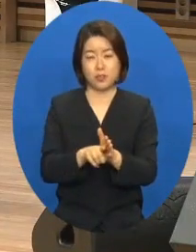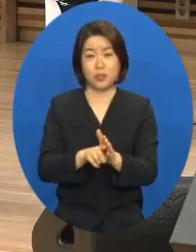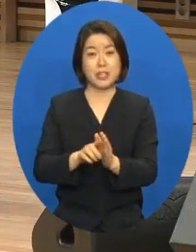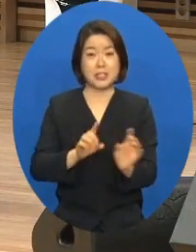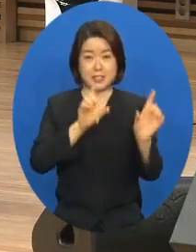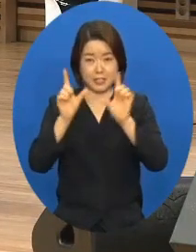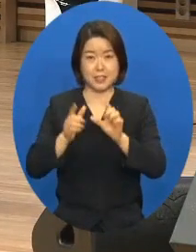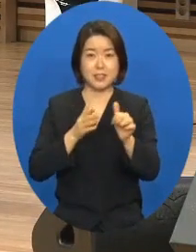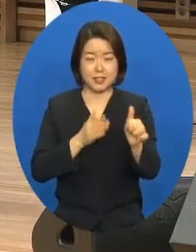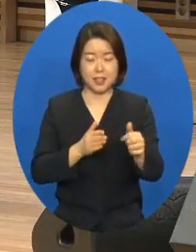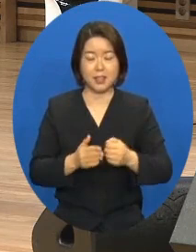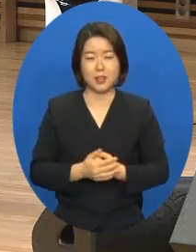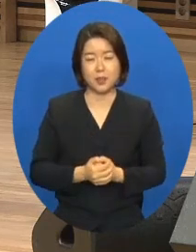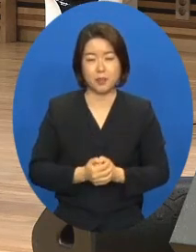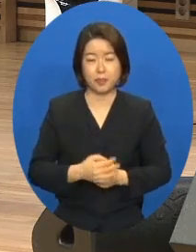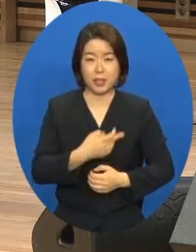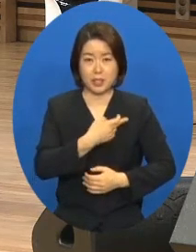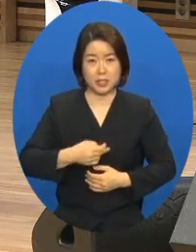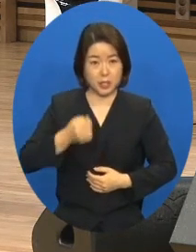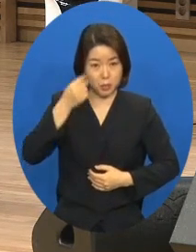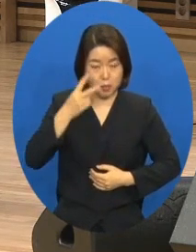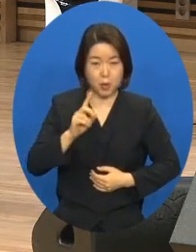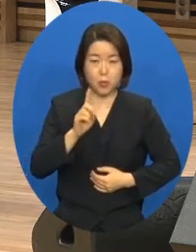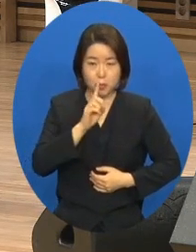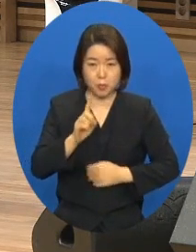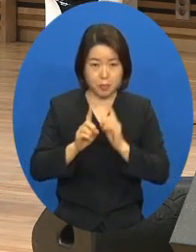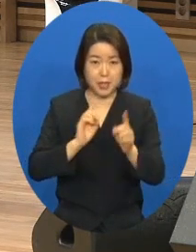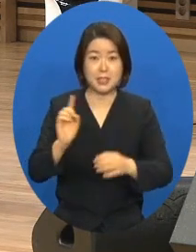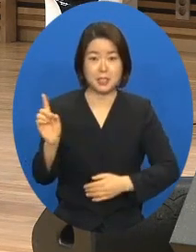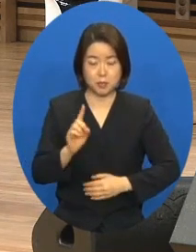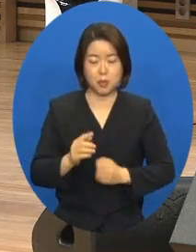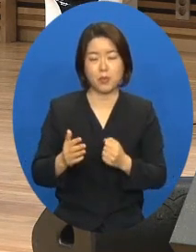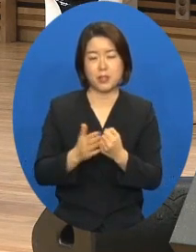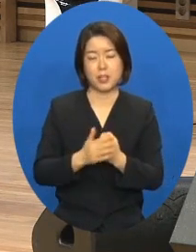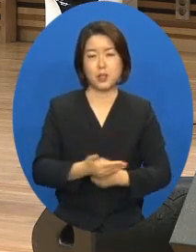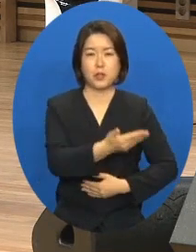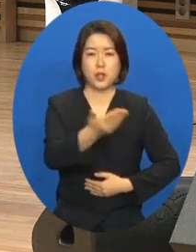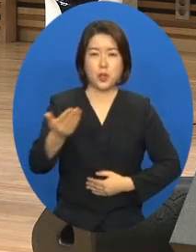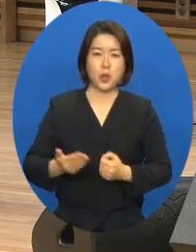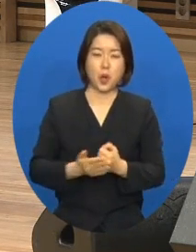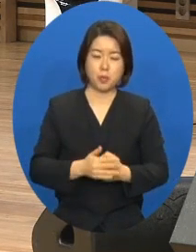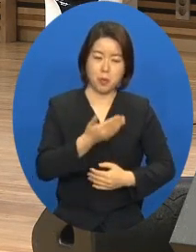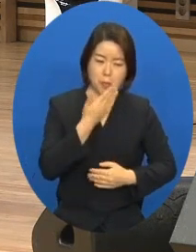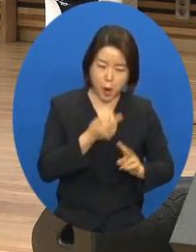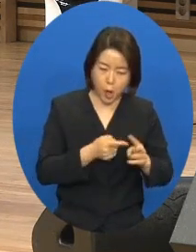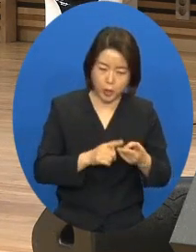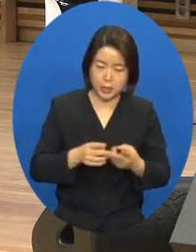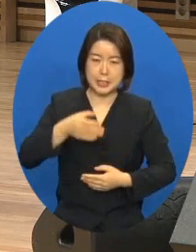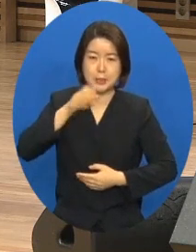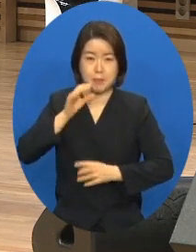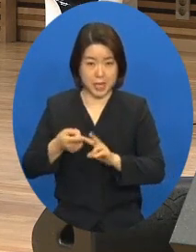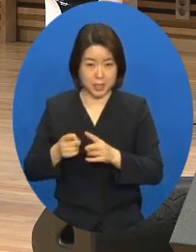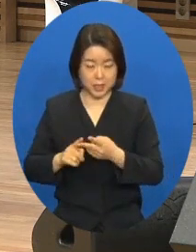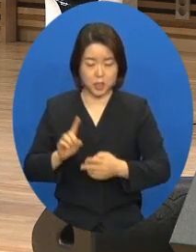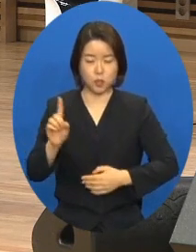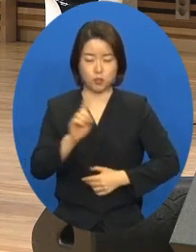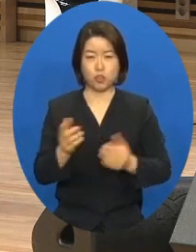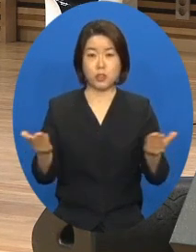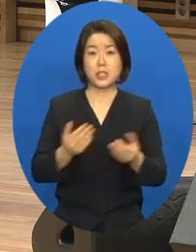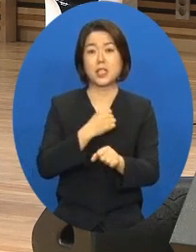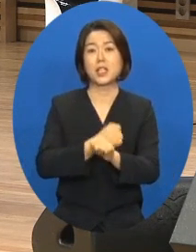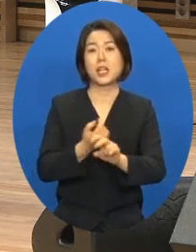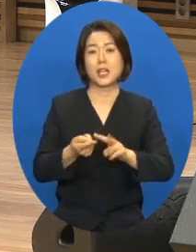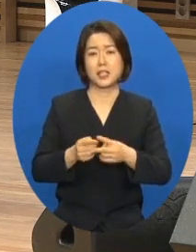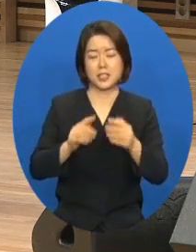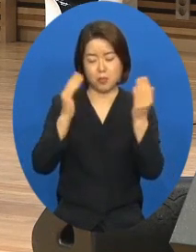말씀에 사도 바울이 말씀합니다. 그러므로 여러분은 먹든지 마시든지 무슨 일을 하든지 모든